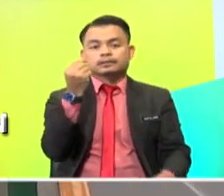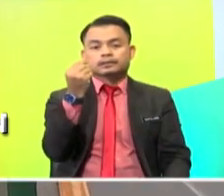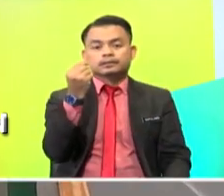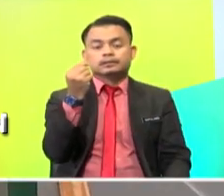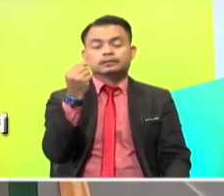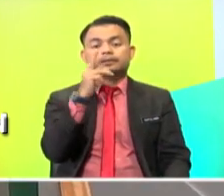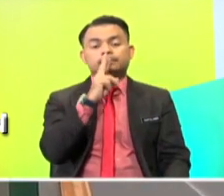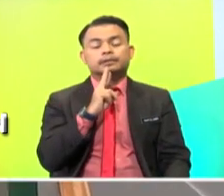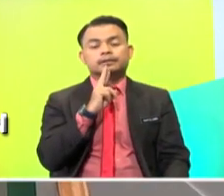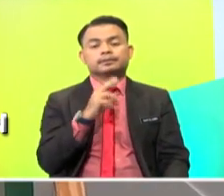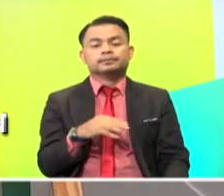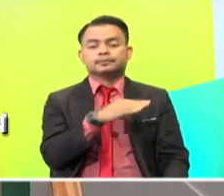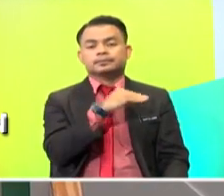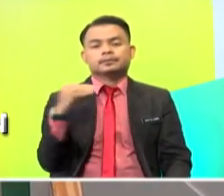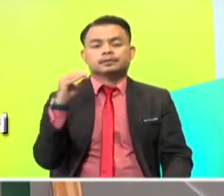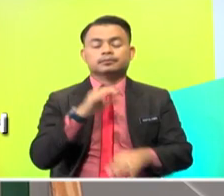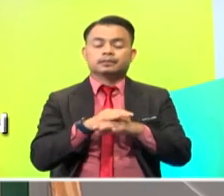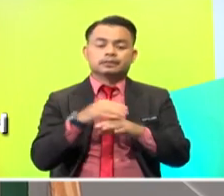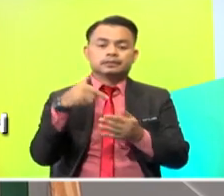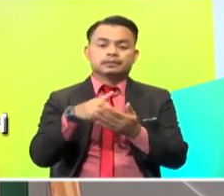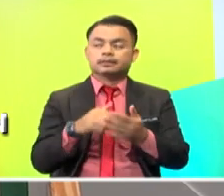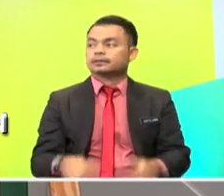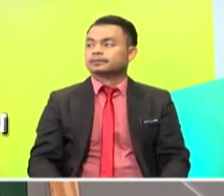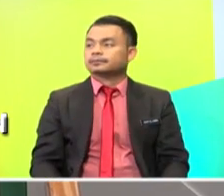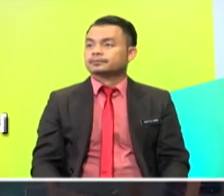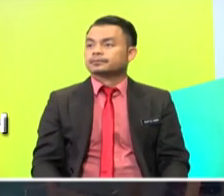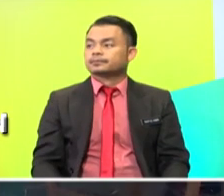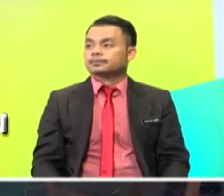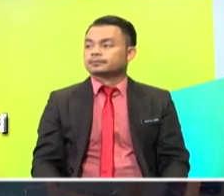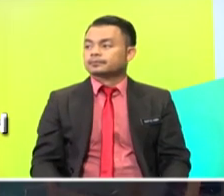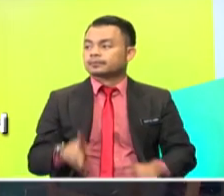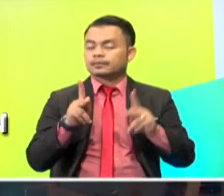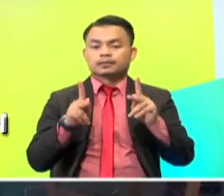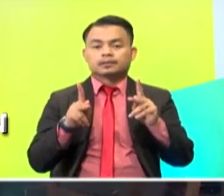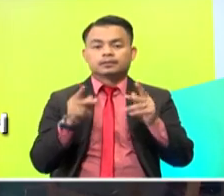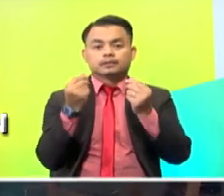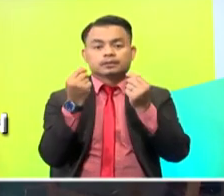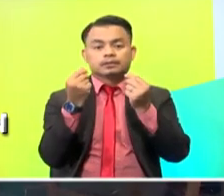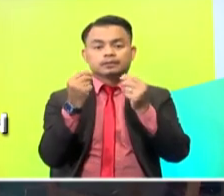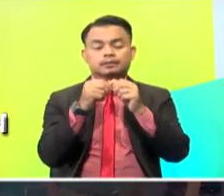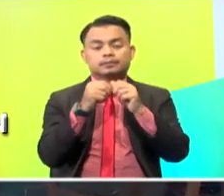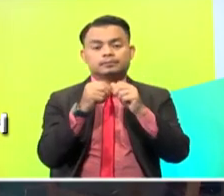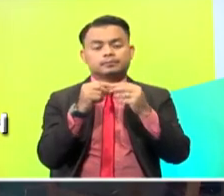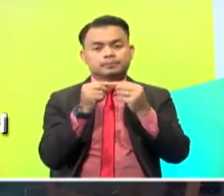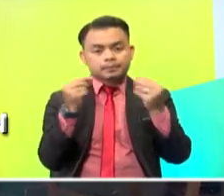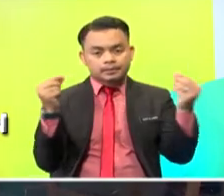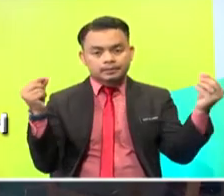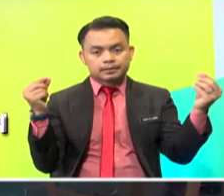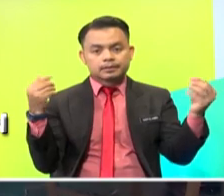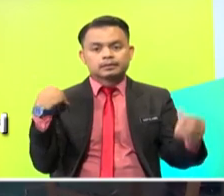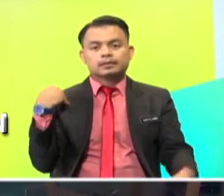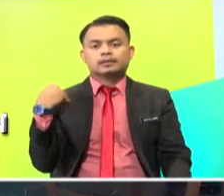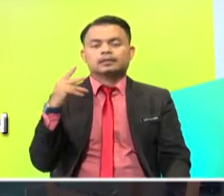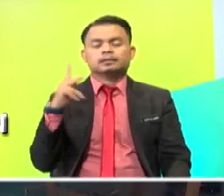ada banyak sebenarnya kalau bikin tersebut Kalau kacang panjang cekung Adakah dari kumpulan ke kacang